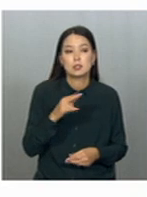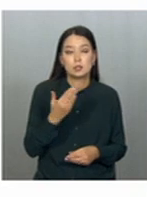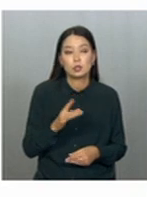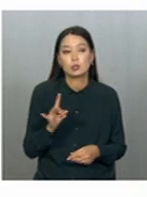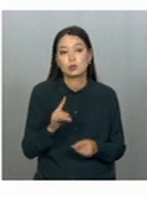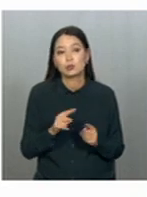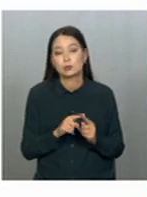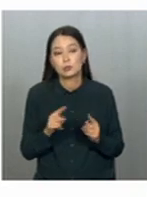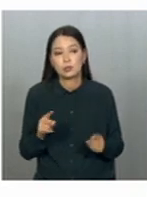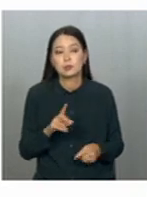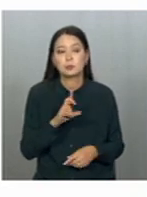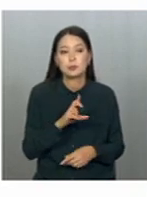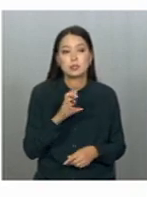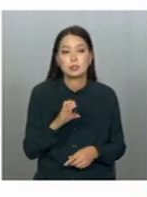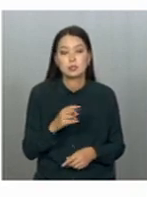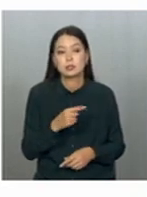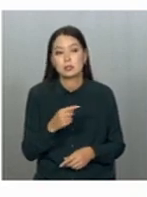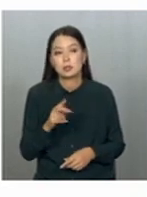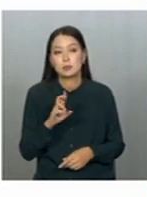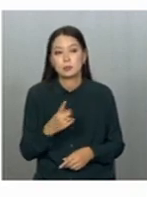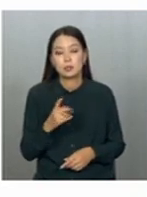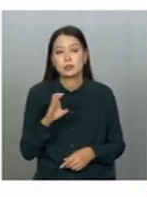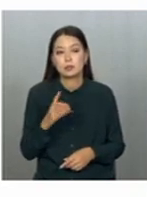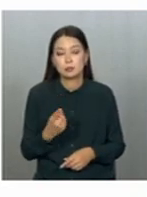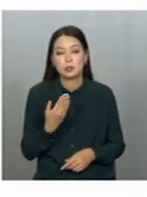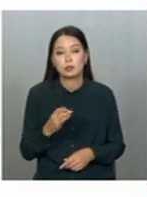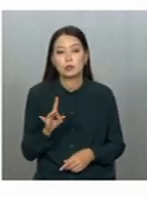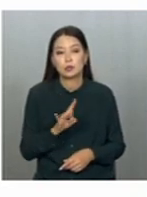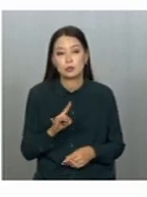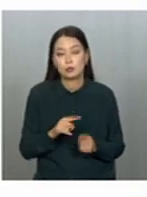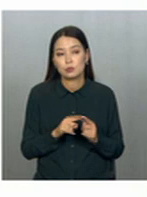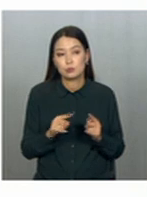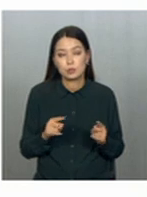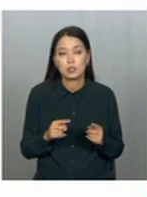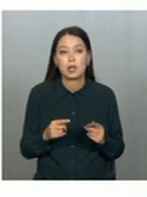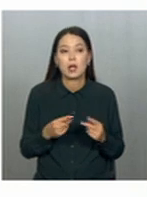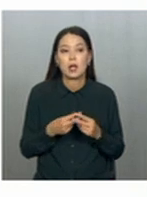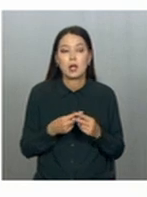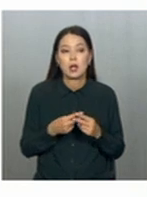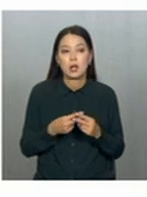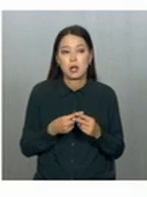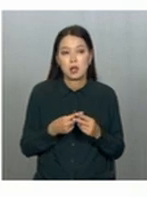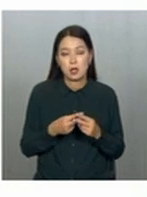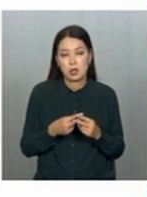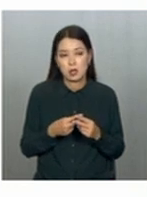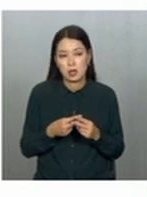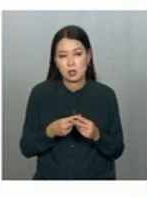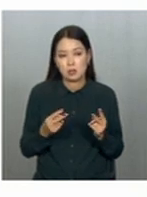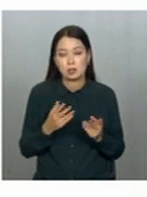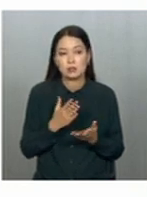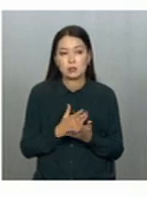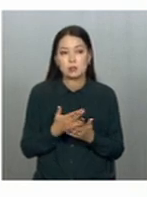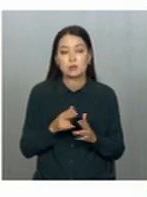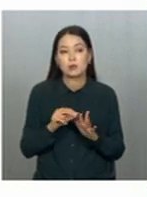ұзындығы БС мен Б1, С1-дің ұзындықтарының айырмасының жартысына тең болады. Сонда 16